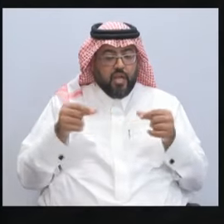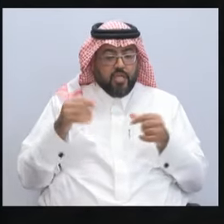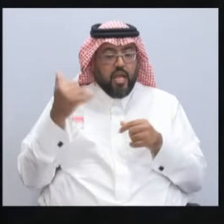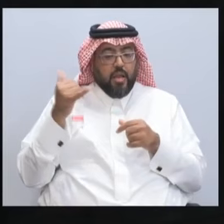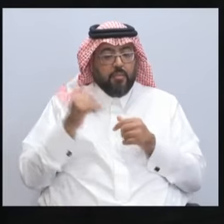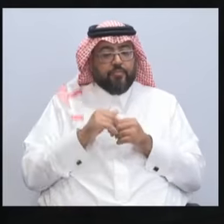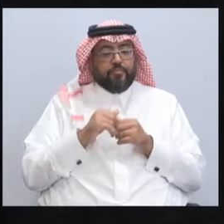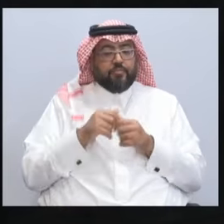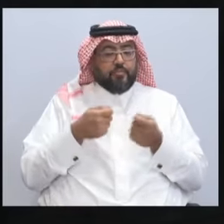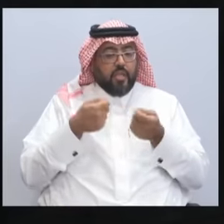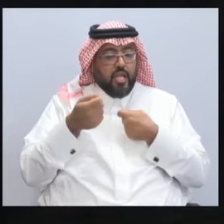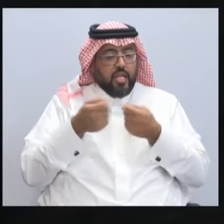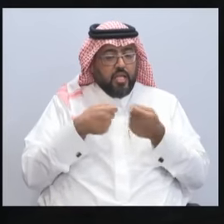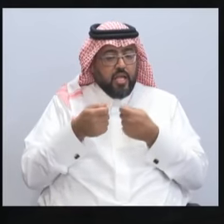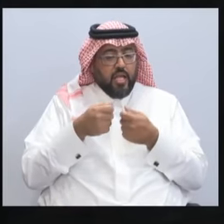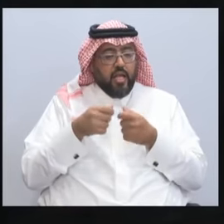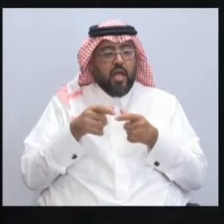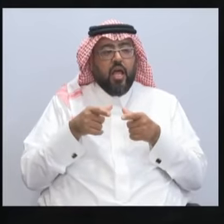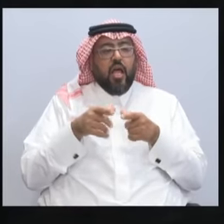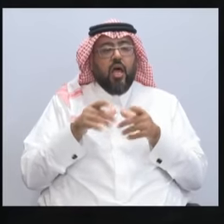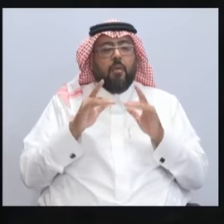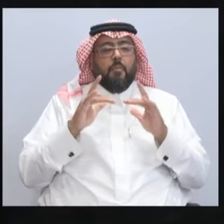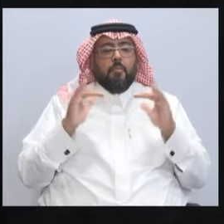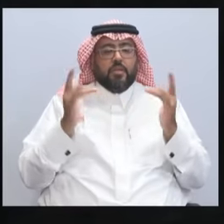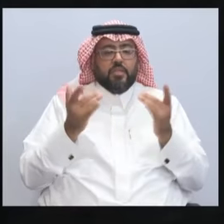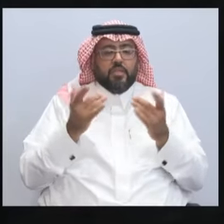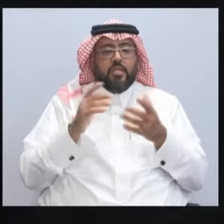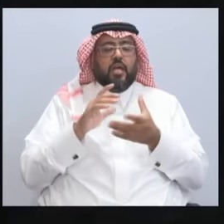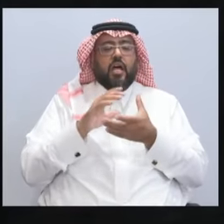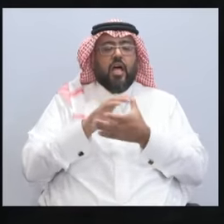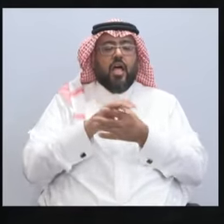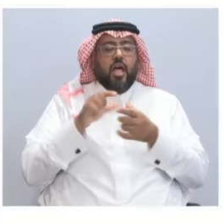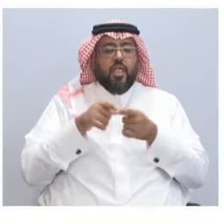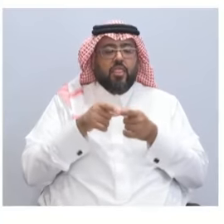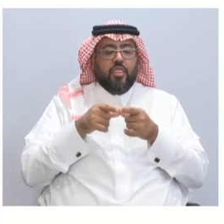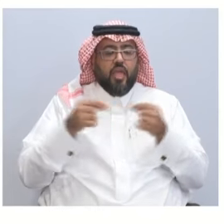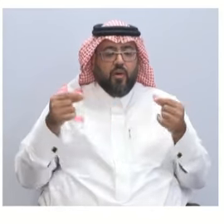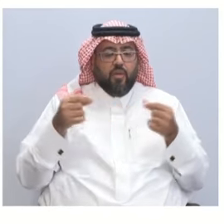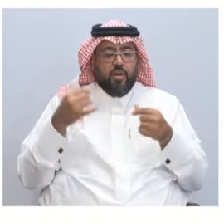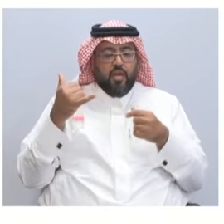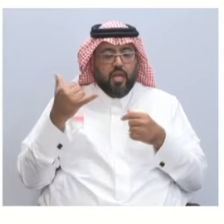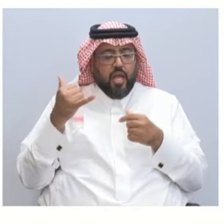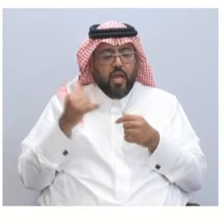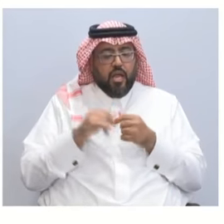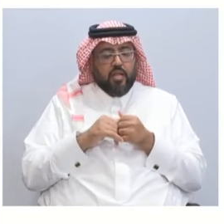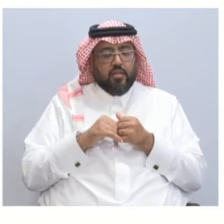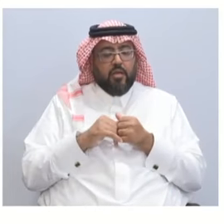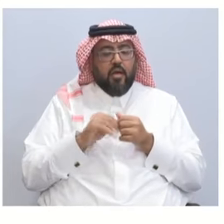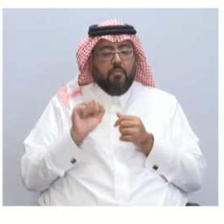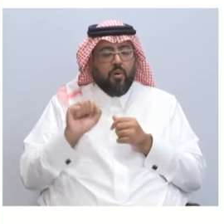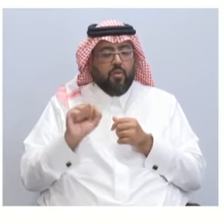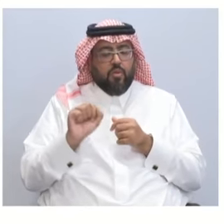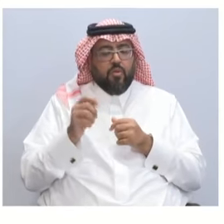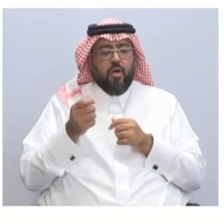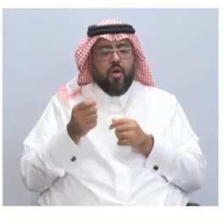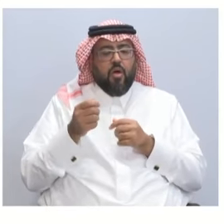النشاط الاقتصادي في دول مجلس التعاون تحدثنا عن نشاط وقلنا ان مجلس تعاون محدود